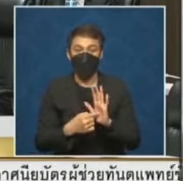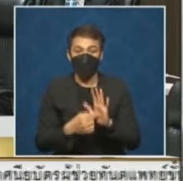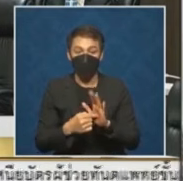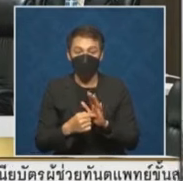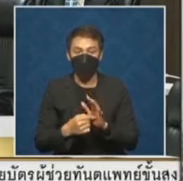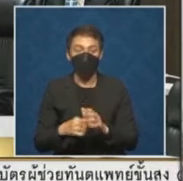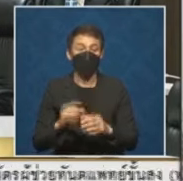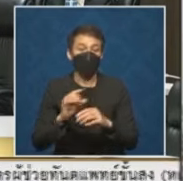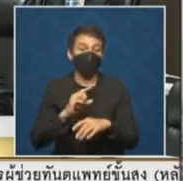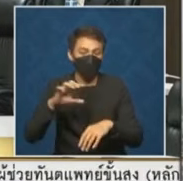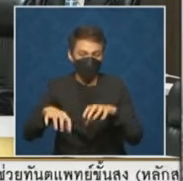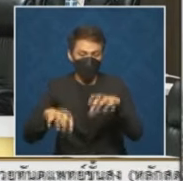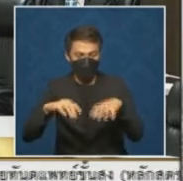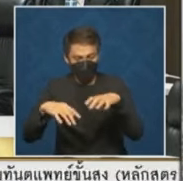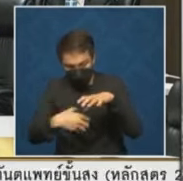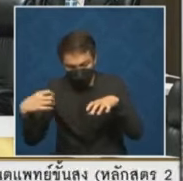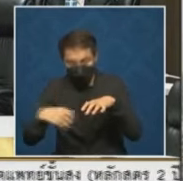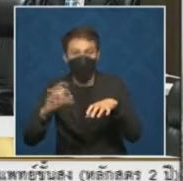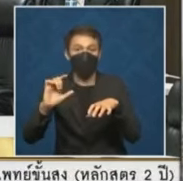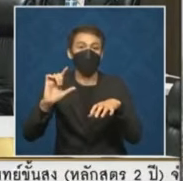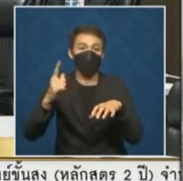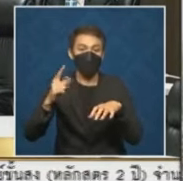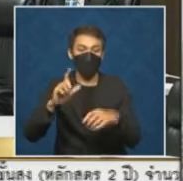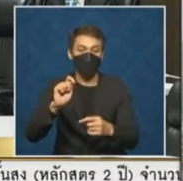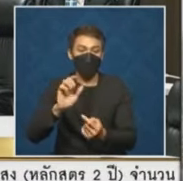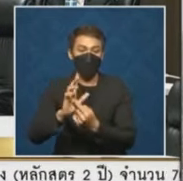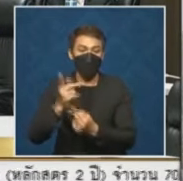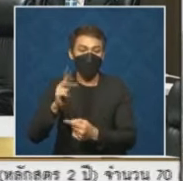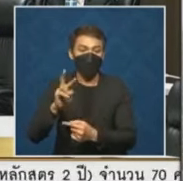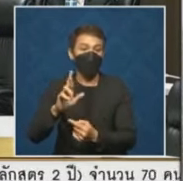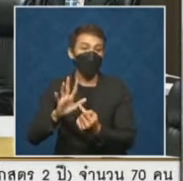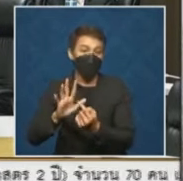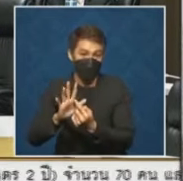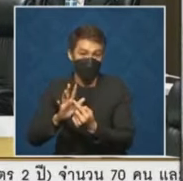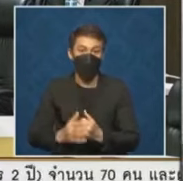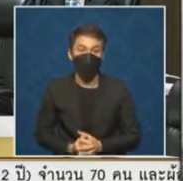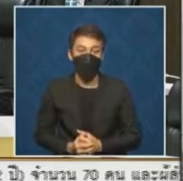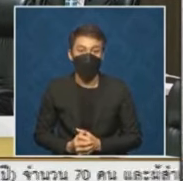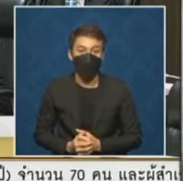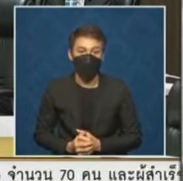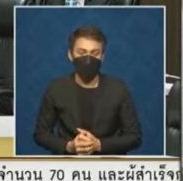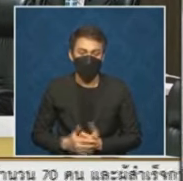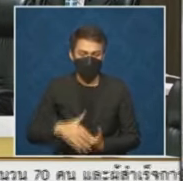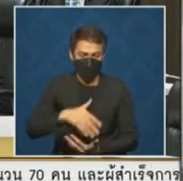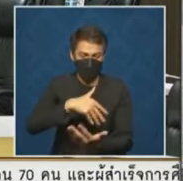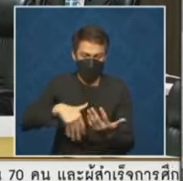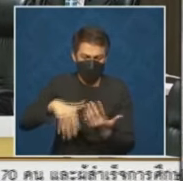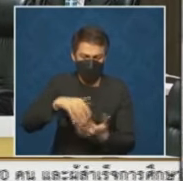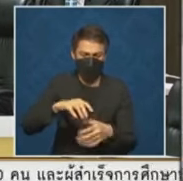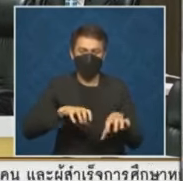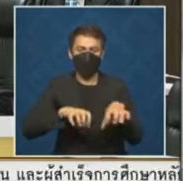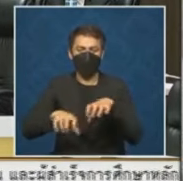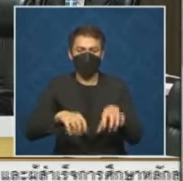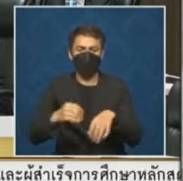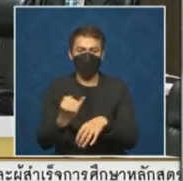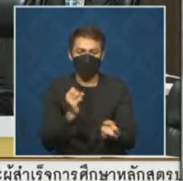าม อ้าวยกให้เขาเป็นพระเอก ส่วนตัวเองขอเป็นทศกัณฐ์นะซะงั้นก่อนหน้านี้โทนี ่ ยกพลเอกประยุ